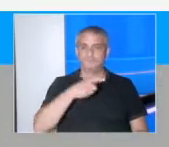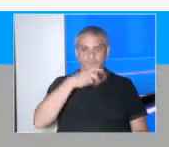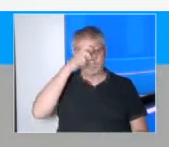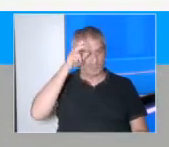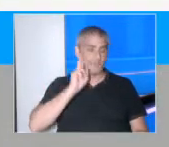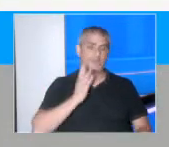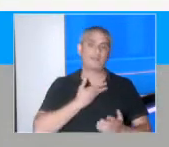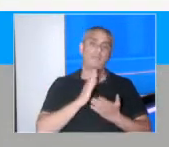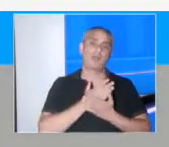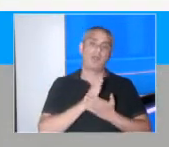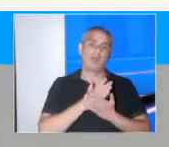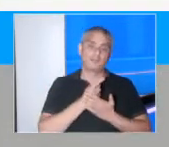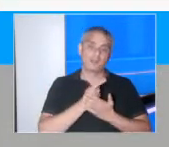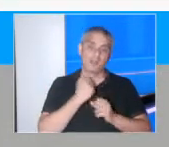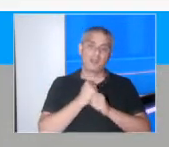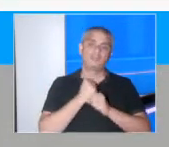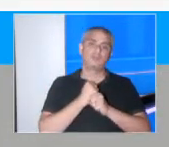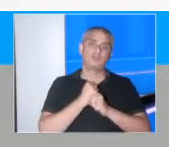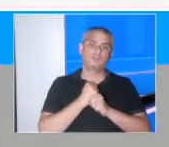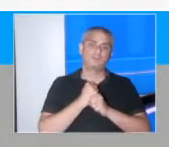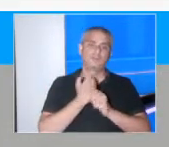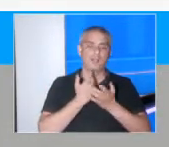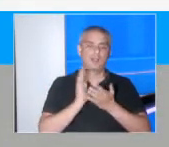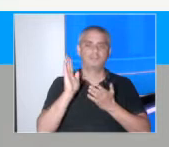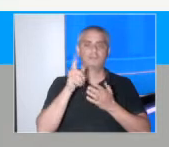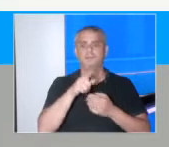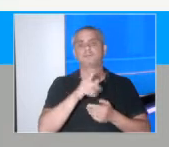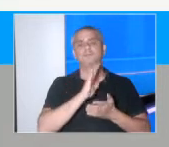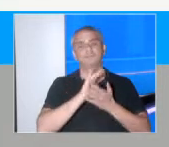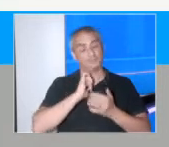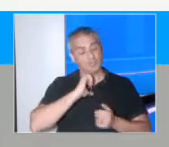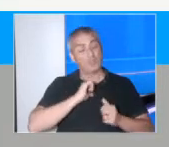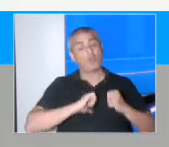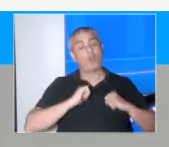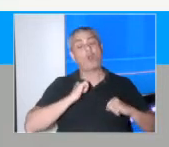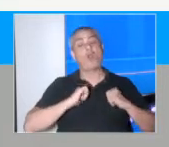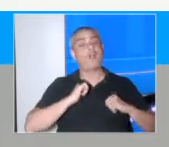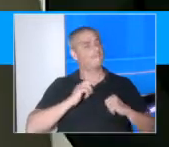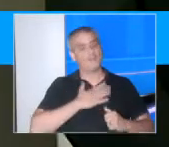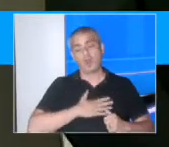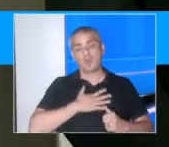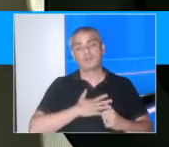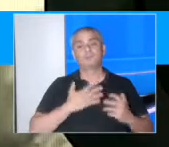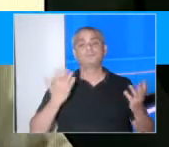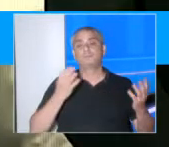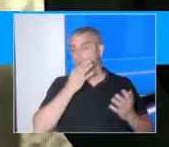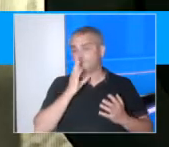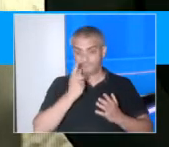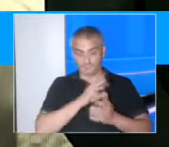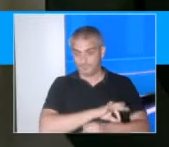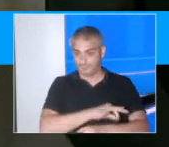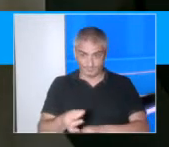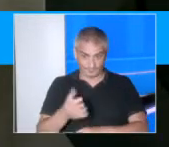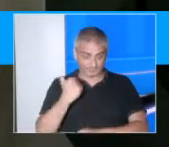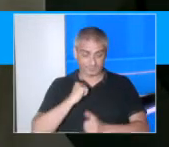את ההחלטה שלו ללכת, כן. על, איך אמרת, להסיר את הפלסטר הזה, וזה כואב, וזה לא נעים. השאלה אם הסרת